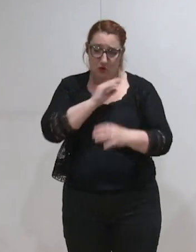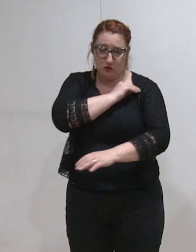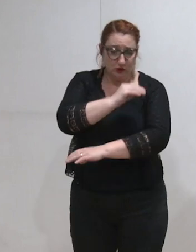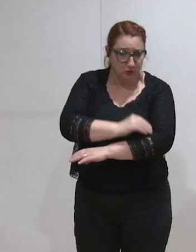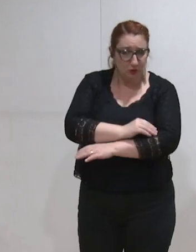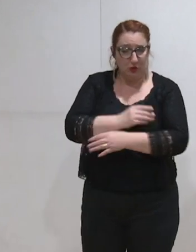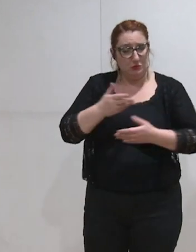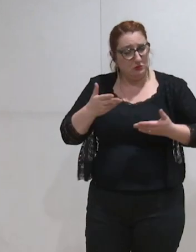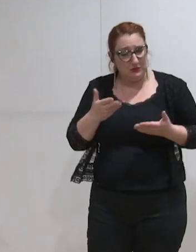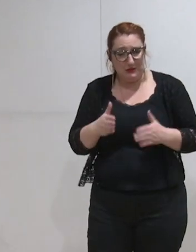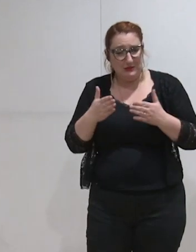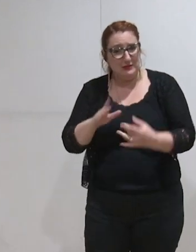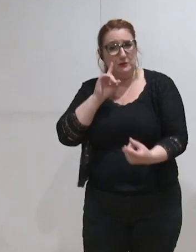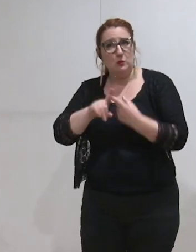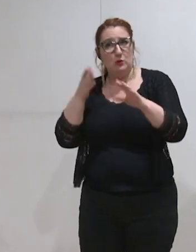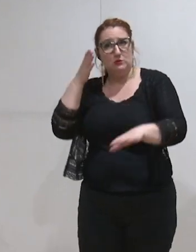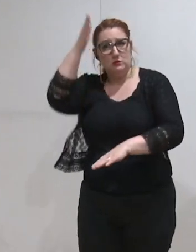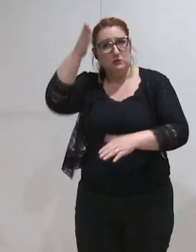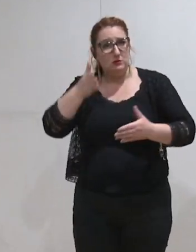nos décisions de demain